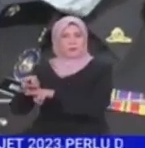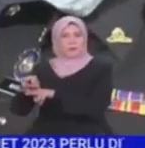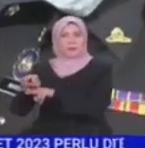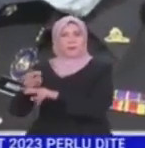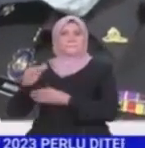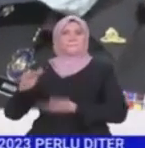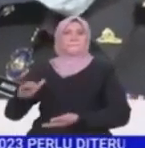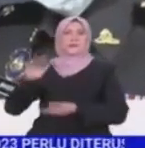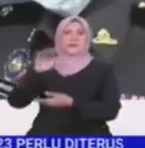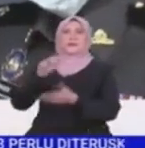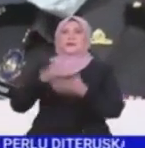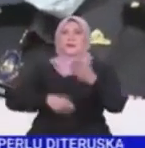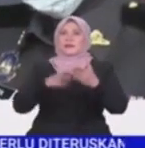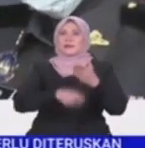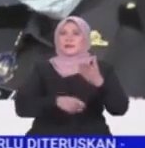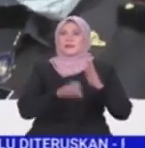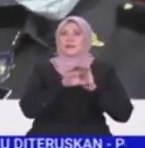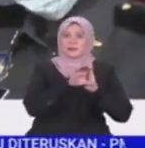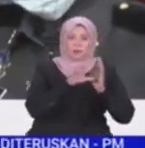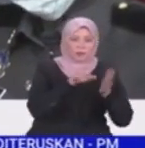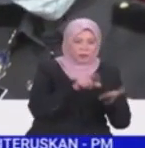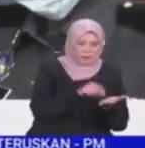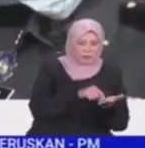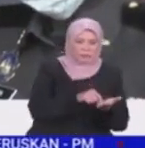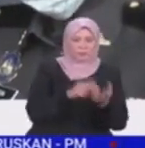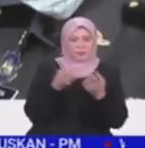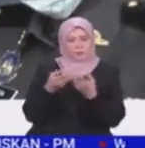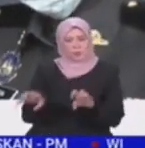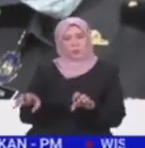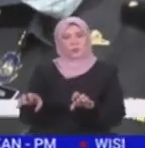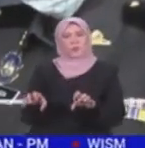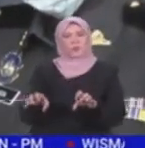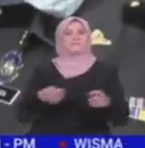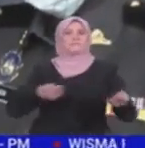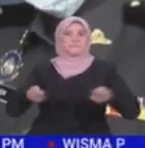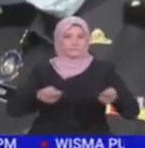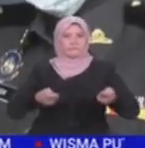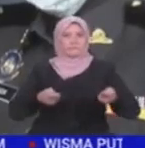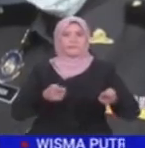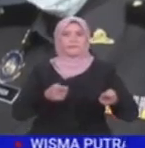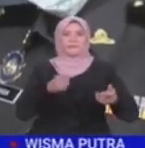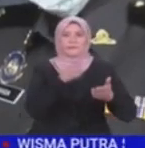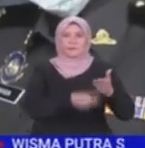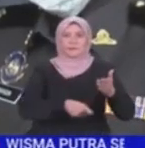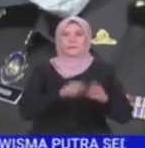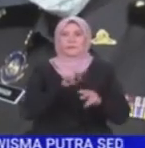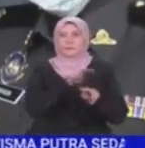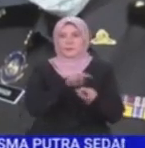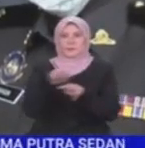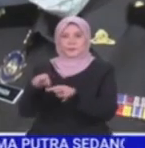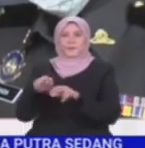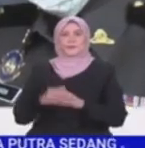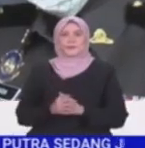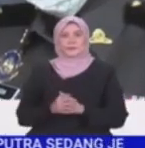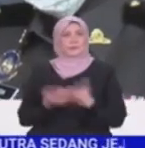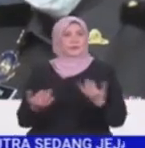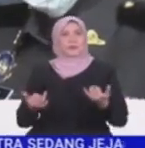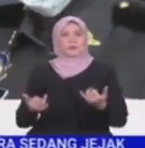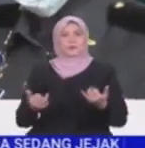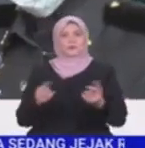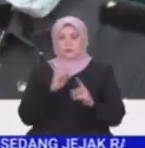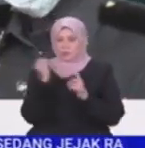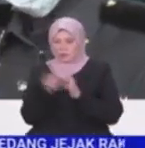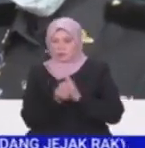keberadaan bekalan harga-harga seperti ayam dan telur. Jadi suka saya mengatakan bahawa as of now, kedudukan masih lagi